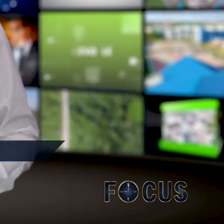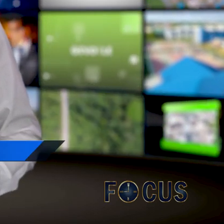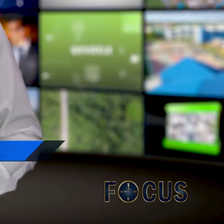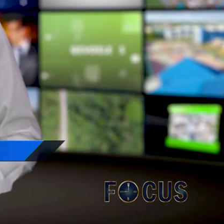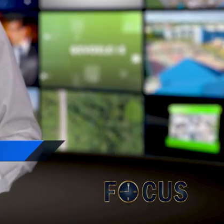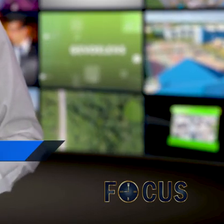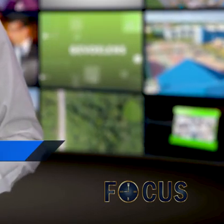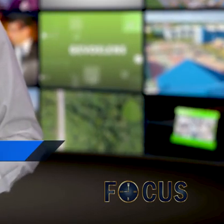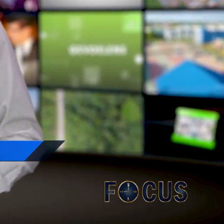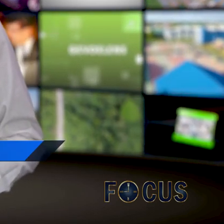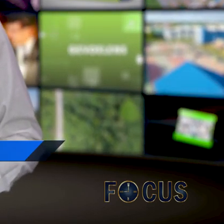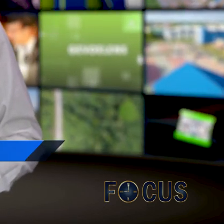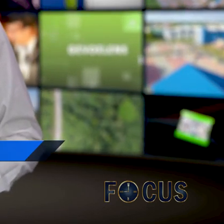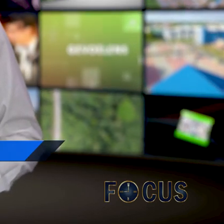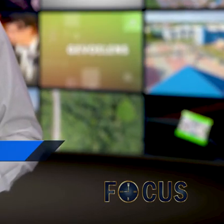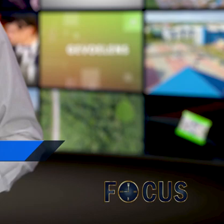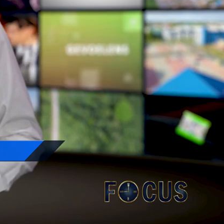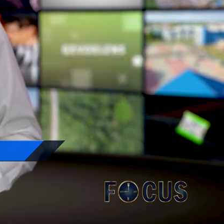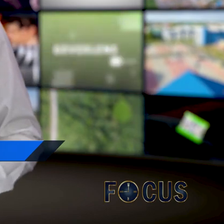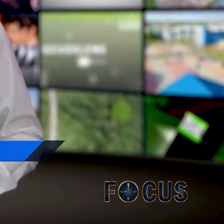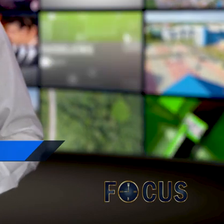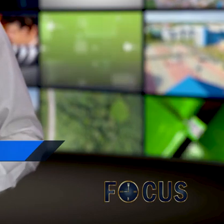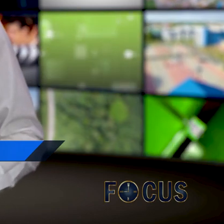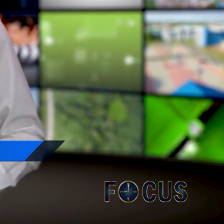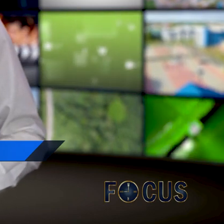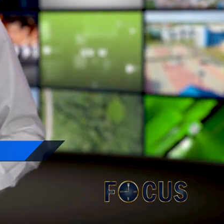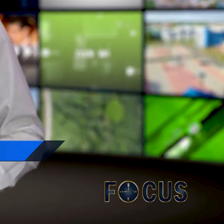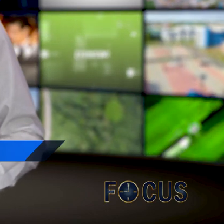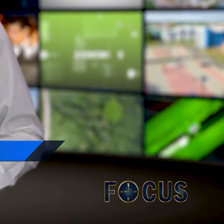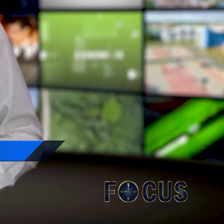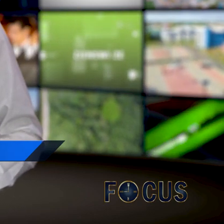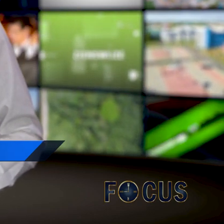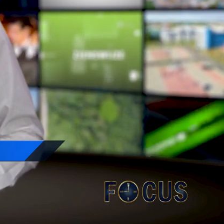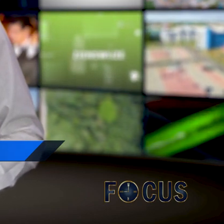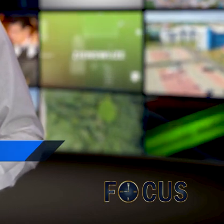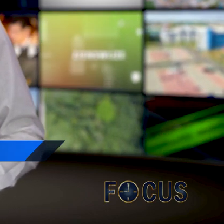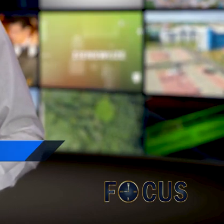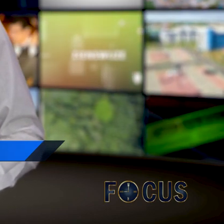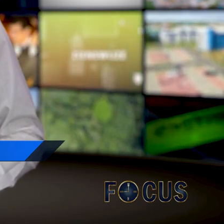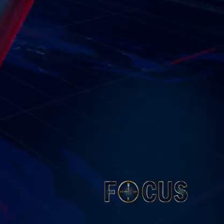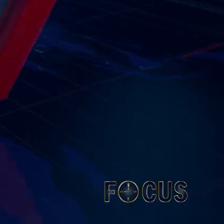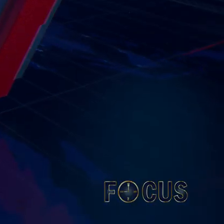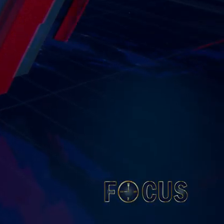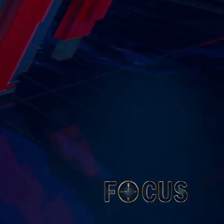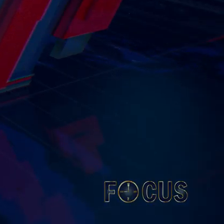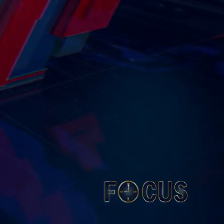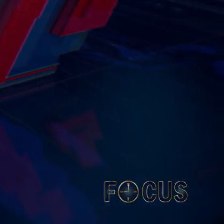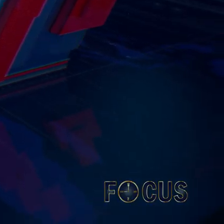preventiemaatregelen en de lockdown om onszelf te beschermen. Bedankt voor uw aandacht. Tot de volgende keer.